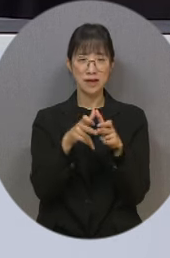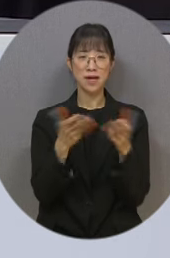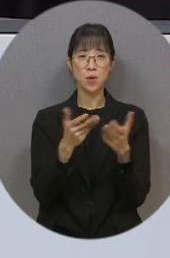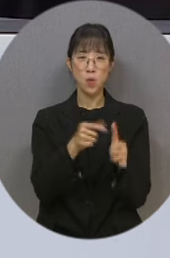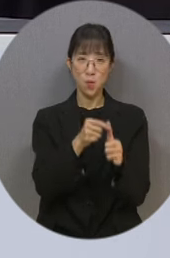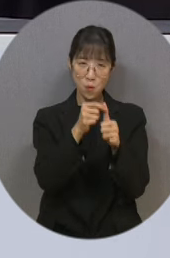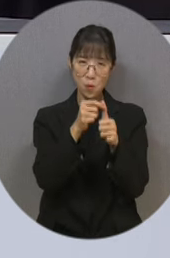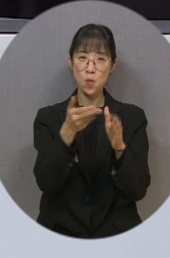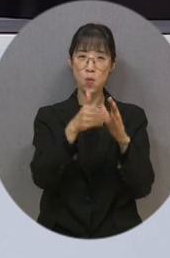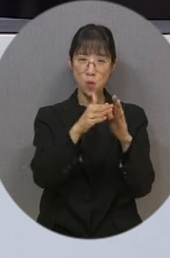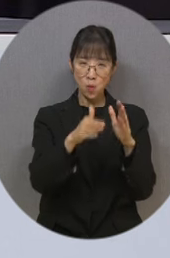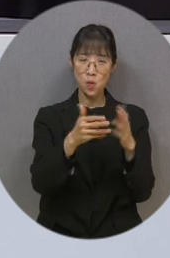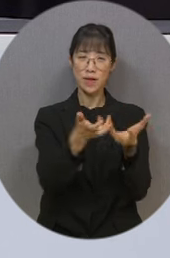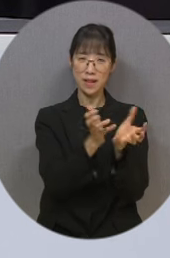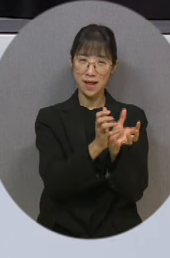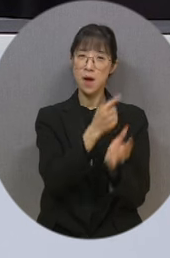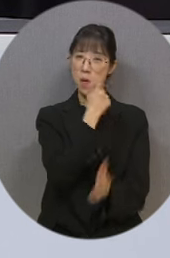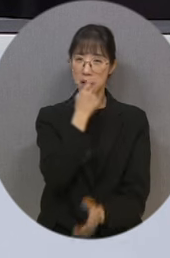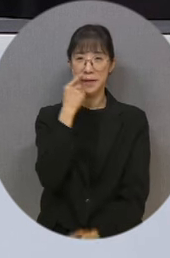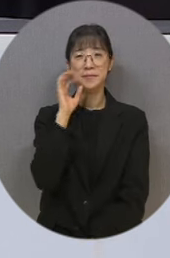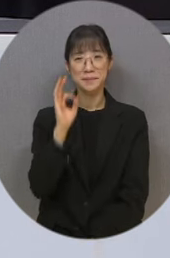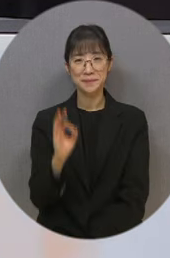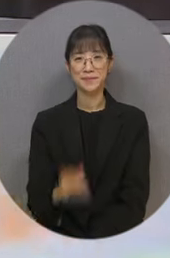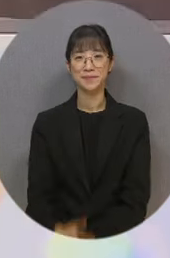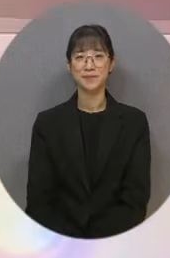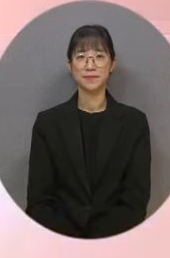고용 공단에 확인해 보도록